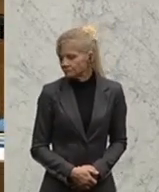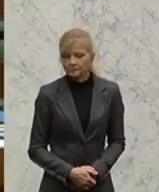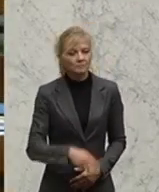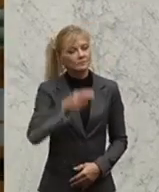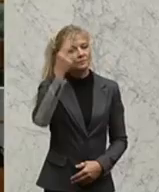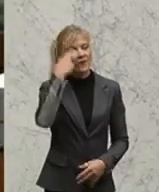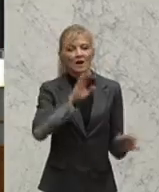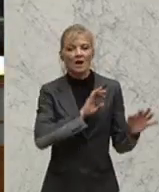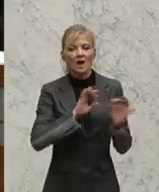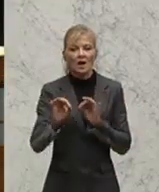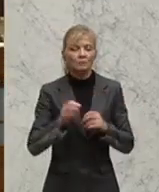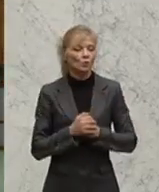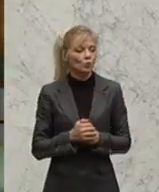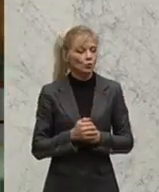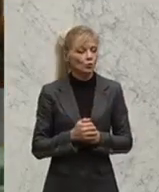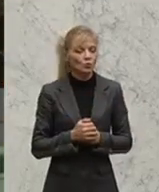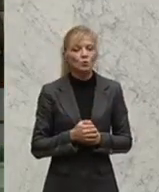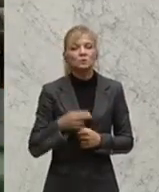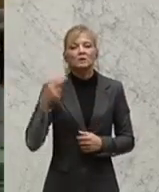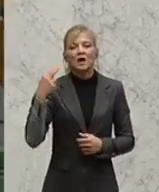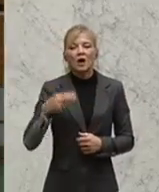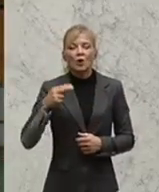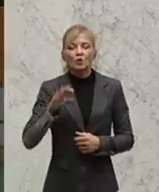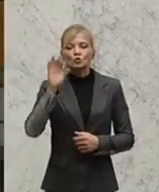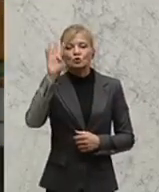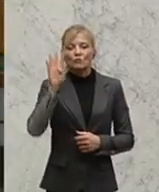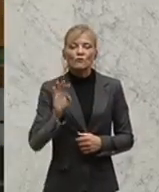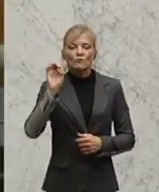Die Arbeitswelt habe sich verändert, daher sei es wichtig, darüber zu diskutieren.